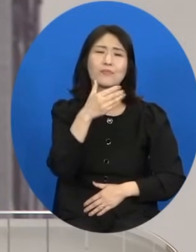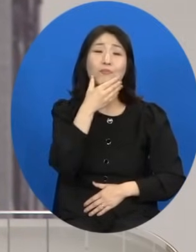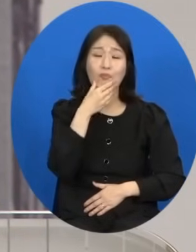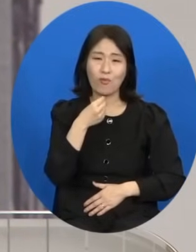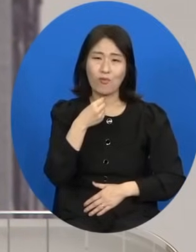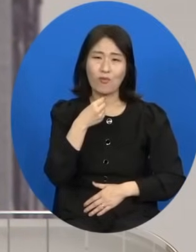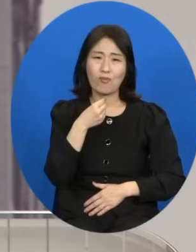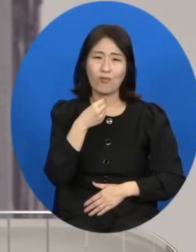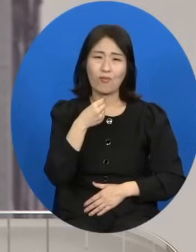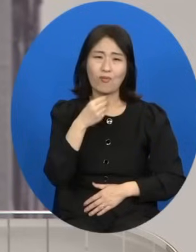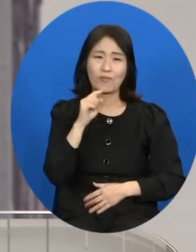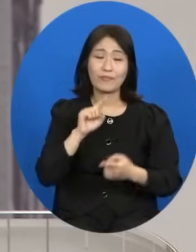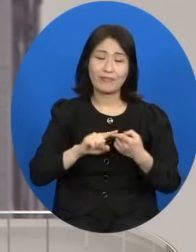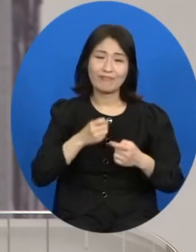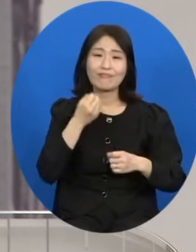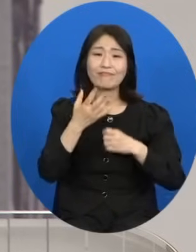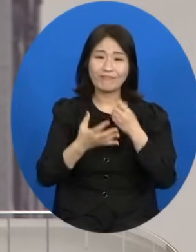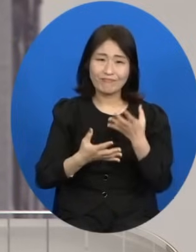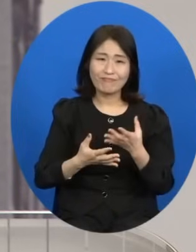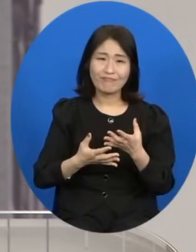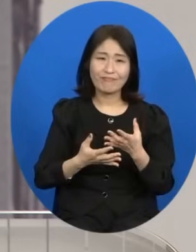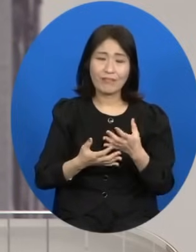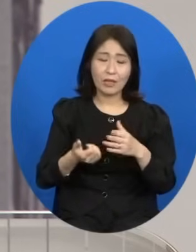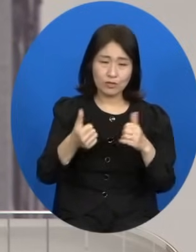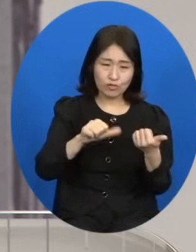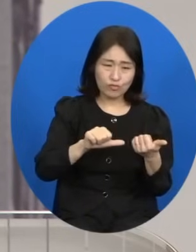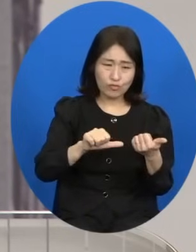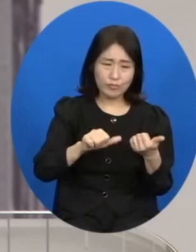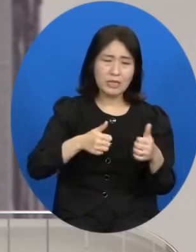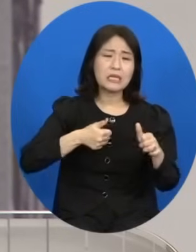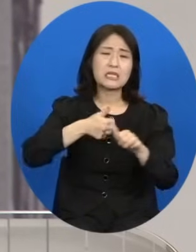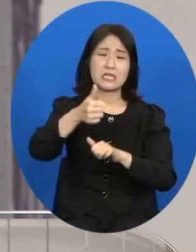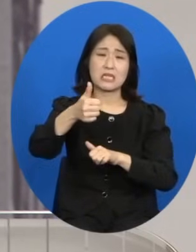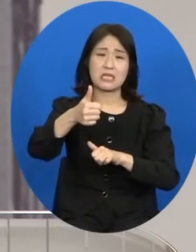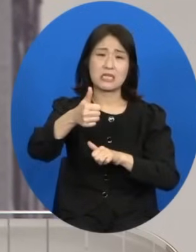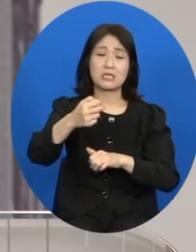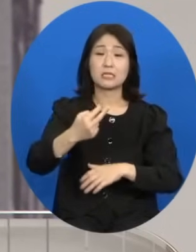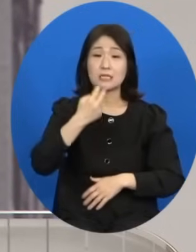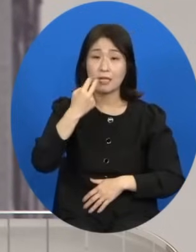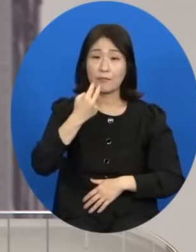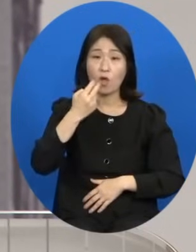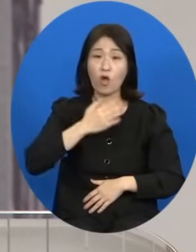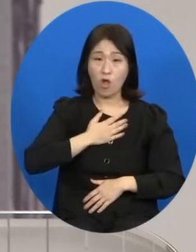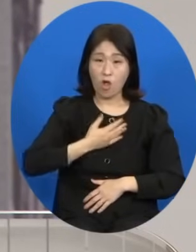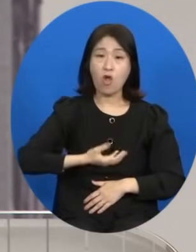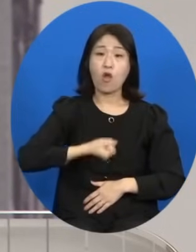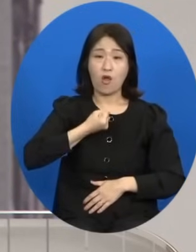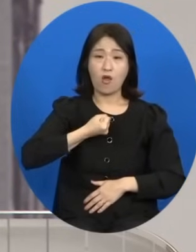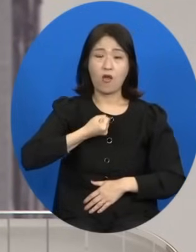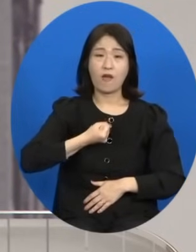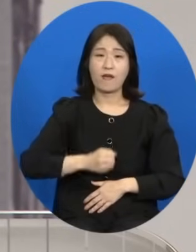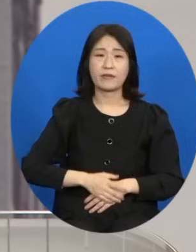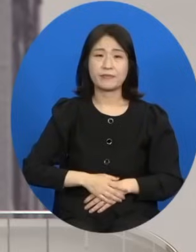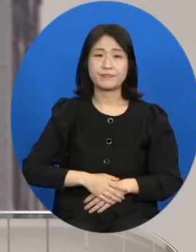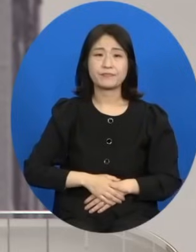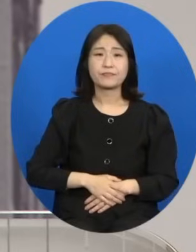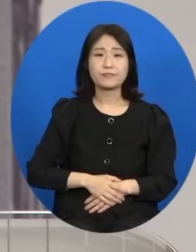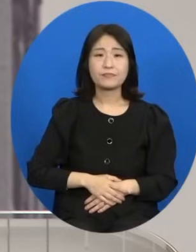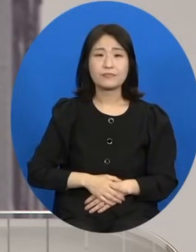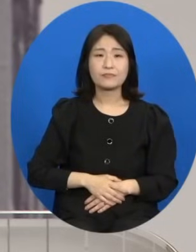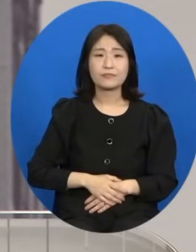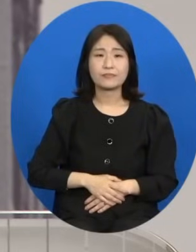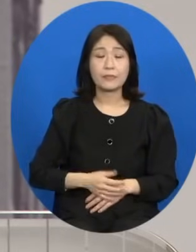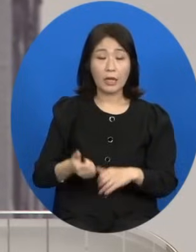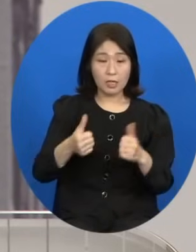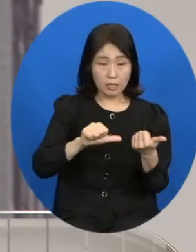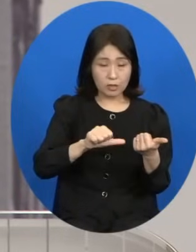됩니다 죽음도 이기신 그 생명이 내게 있구나 그래서 우리가 죽음 앞에서도 계속해서 슬퍼하지 않을 수